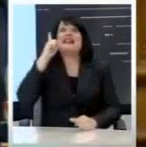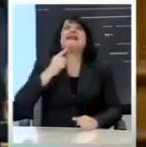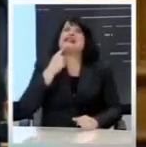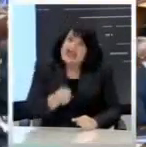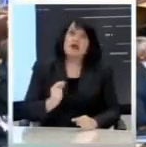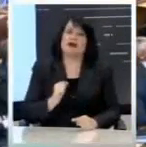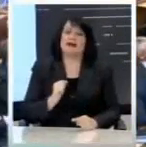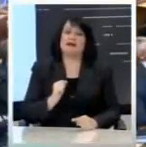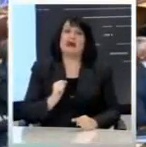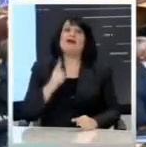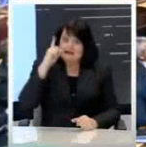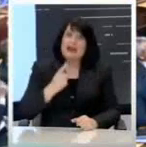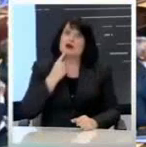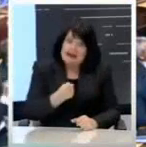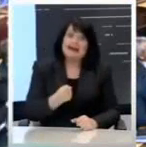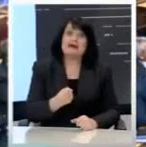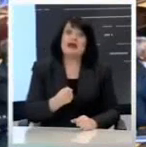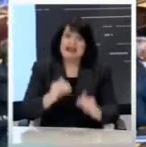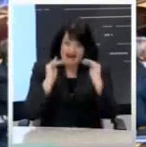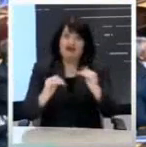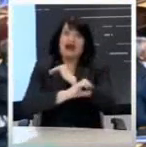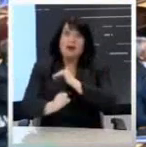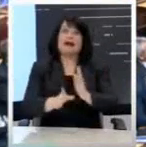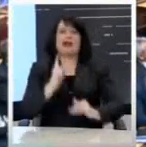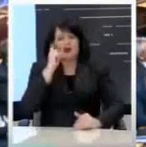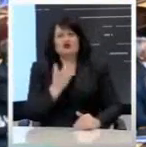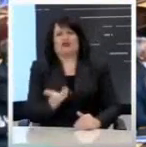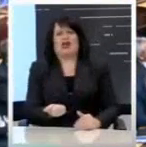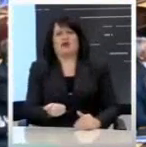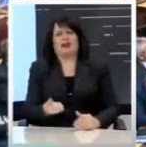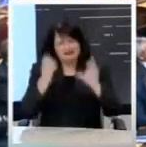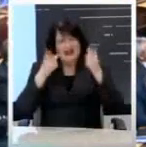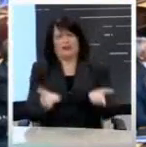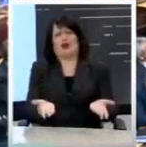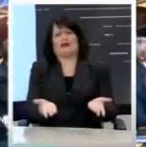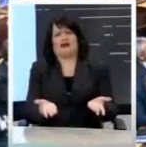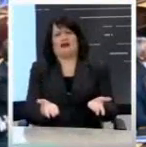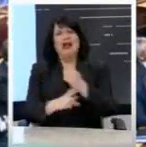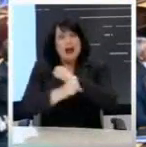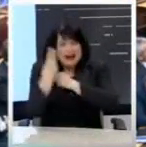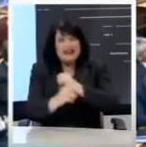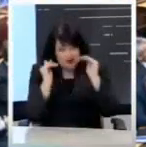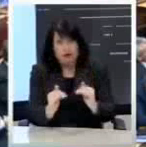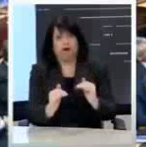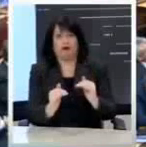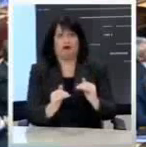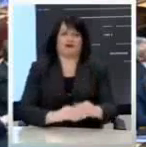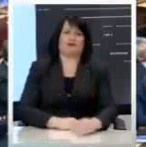κύριε Μητσοτάκη. Και ξέρουμε και τον έχετε ακόμα γραμματέα και γραμματέα του κόμματός σας. Γραμματέα του κόμματός σας.